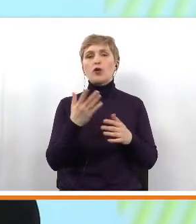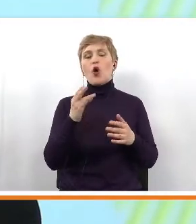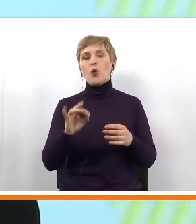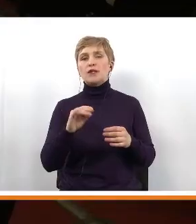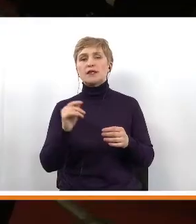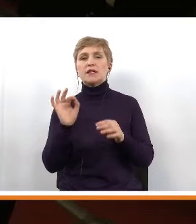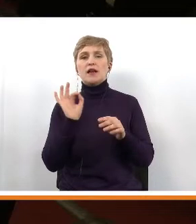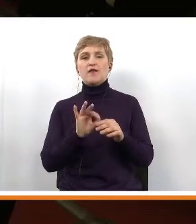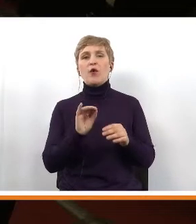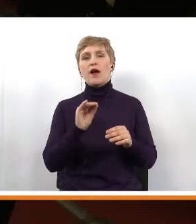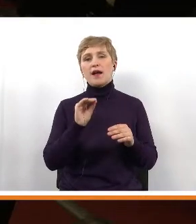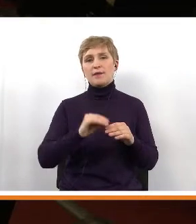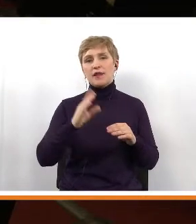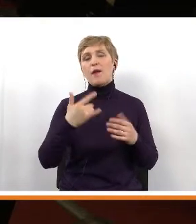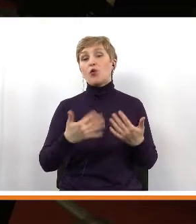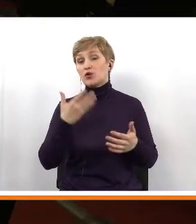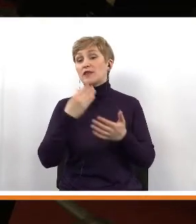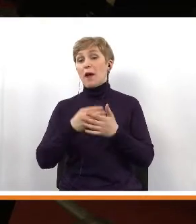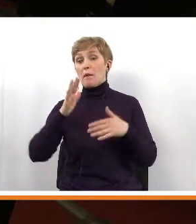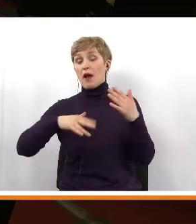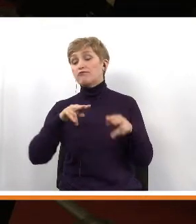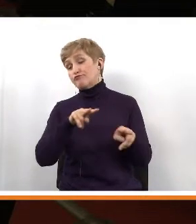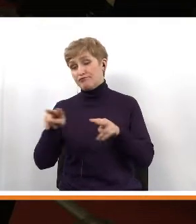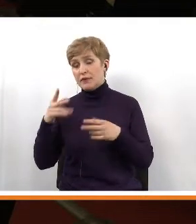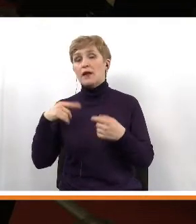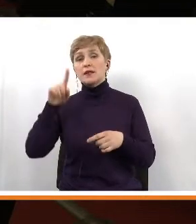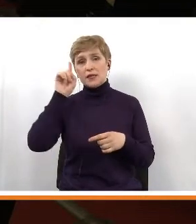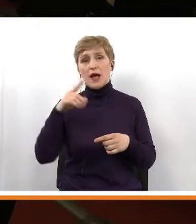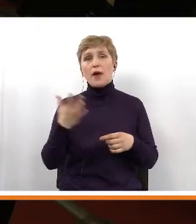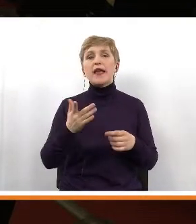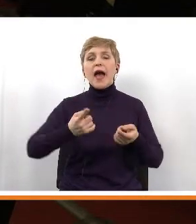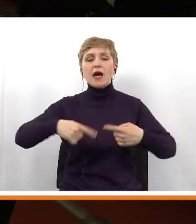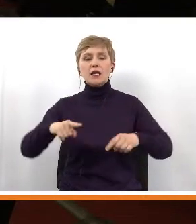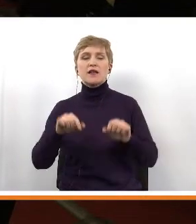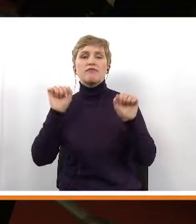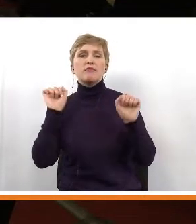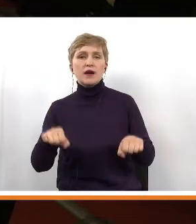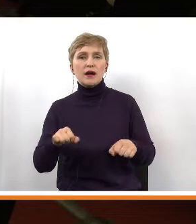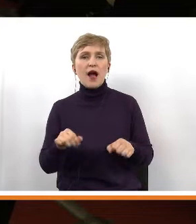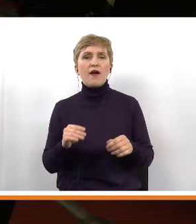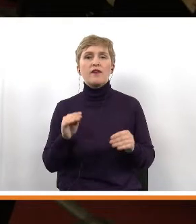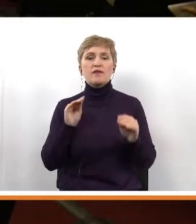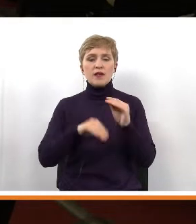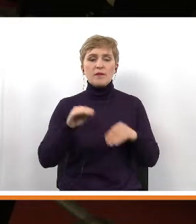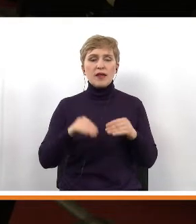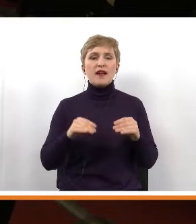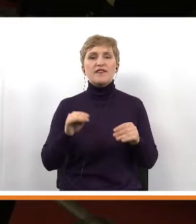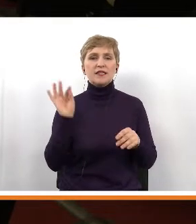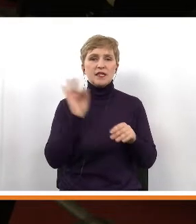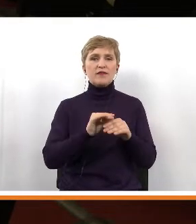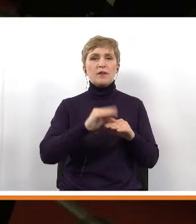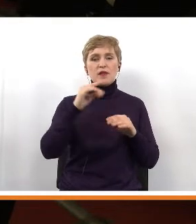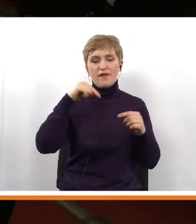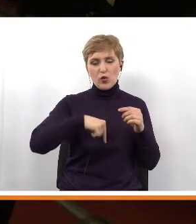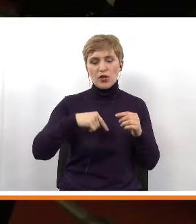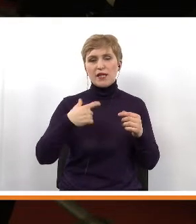нашей сложившейся практике, какие именно организации вправе формировать целевые капиталы внутри себя и заниматься